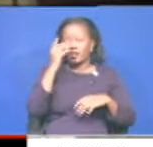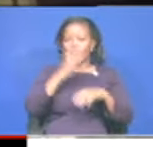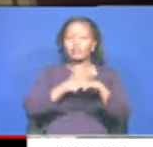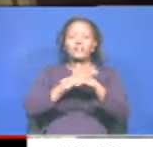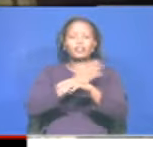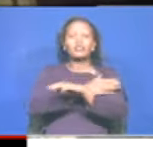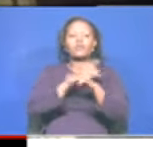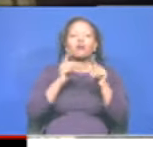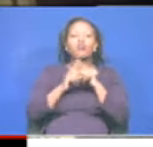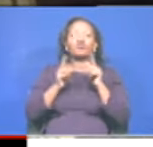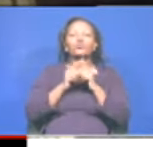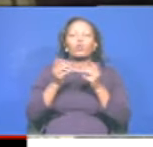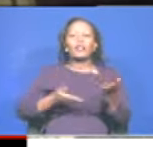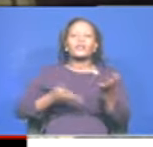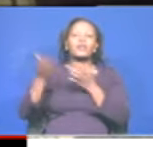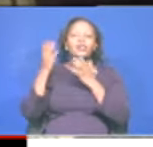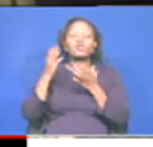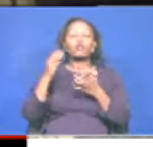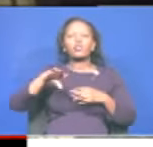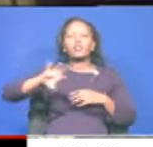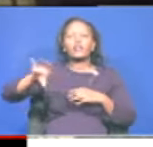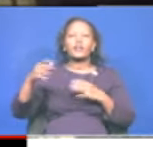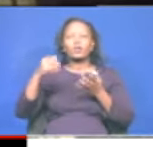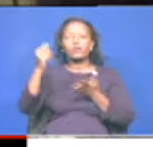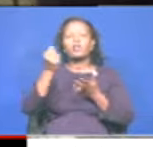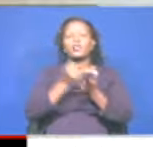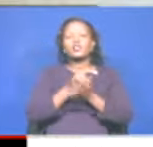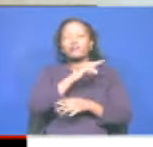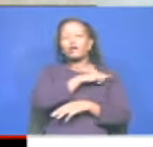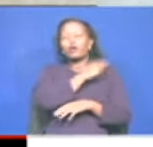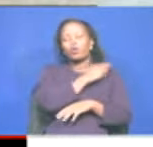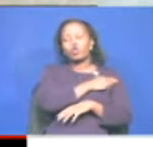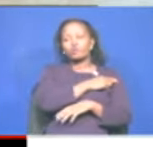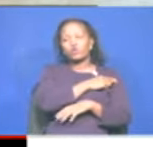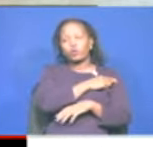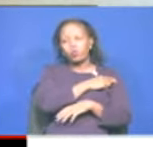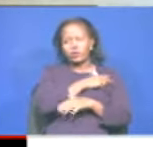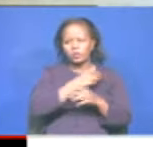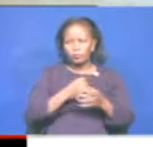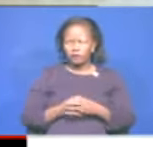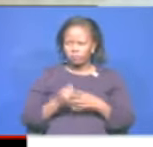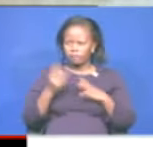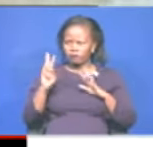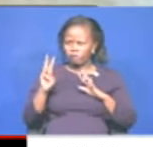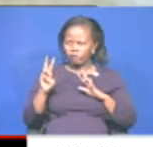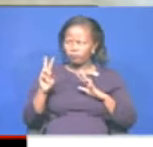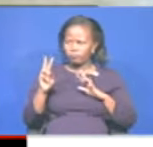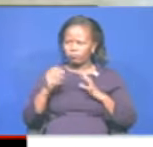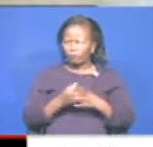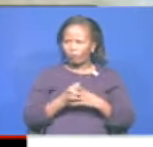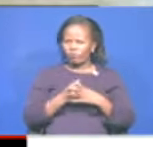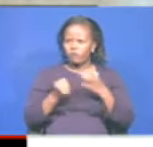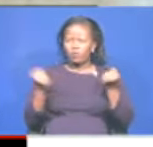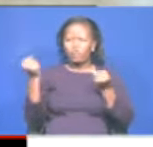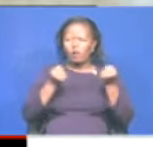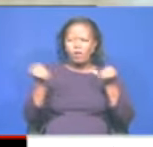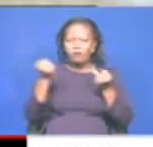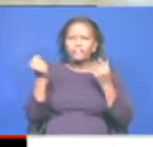the Longisa County Referral Hospital and Tenwek Hospital. Hiyo gari ilikuwa inakuja tu na